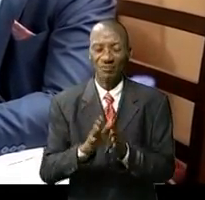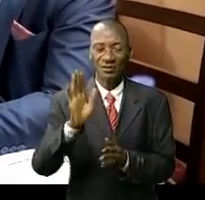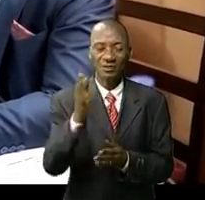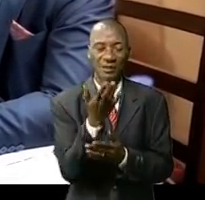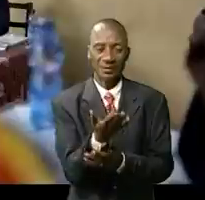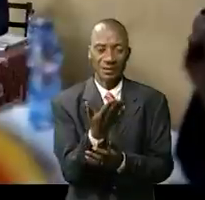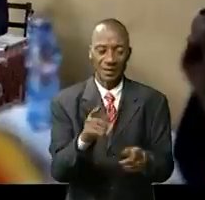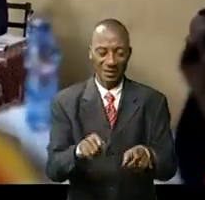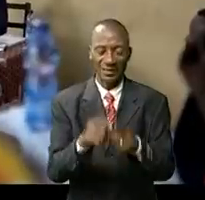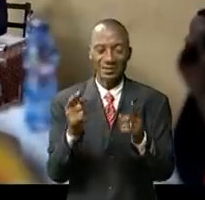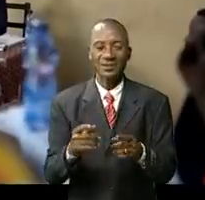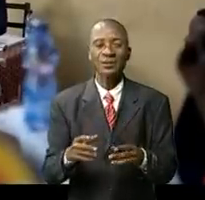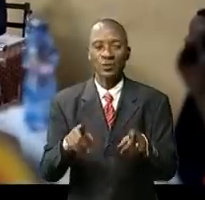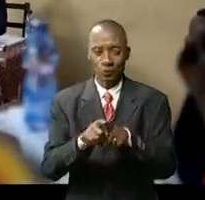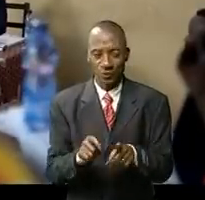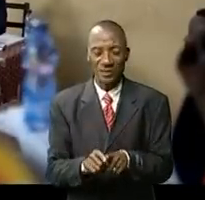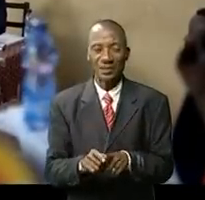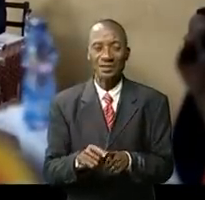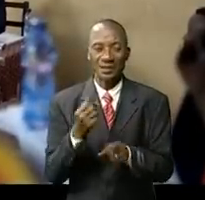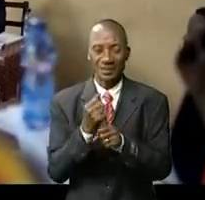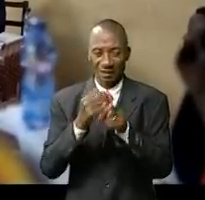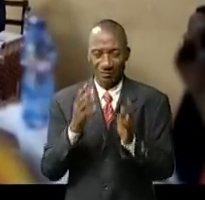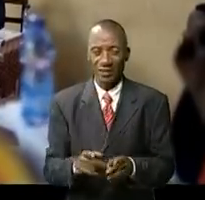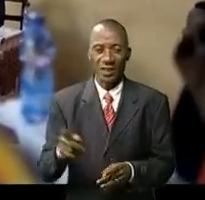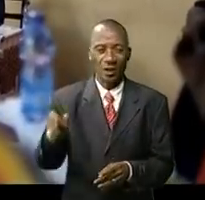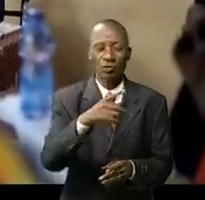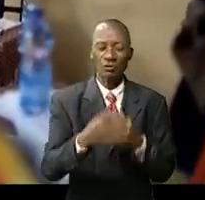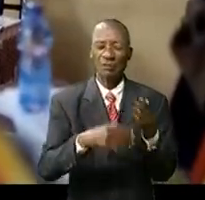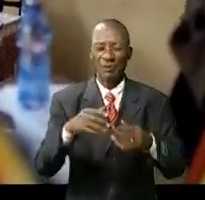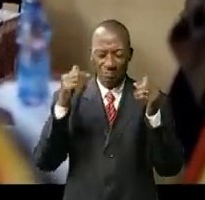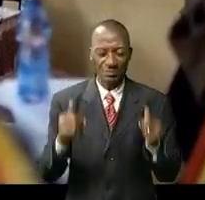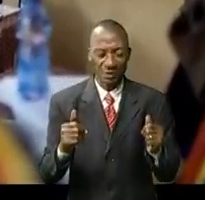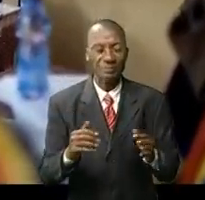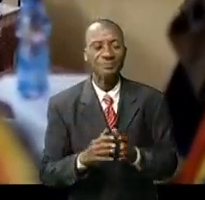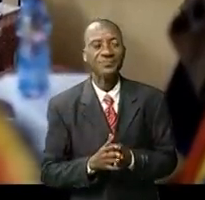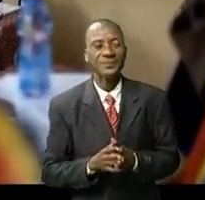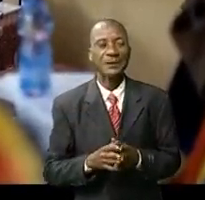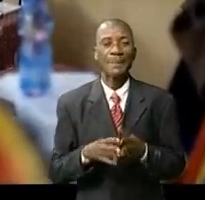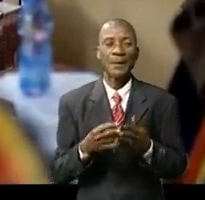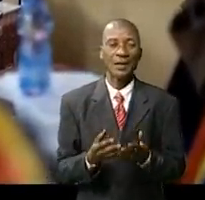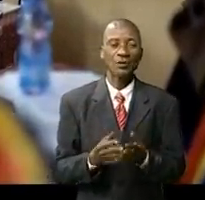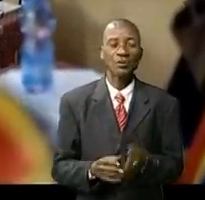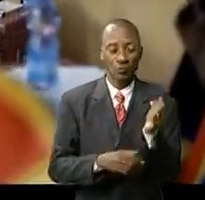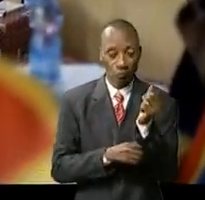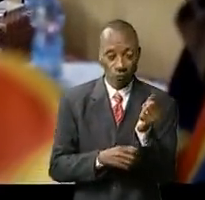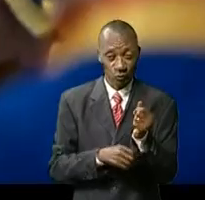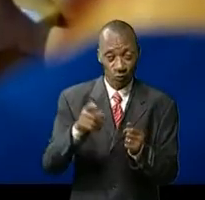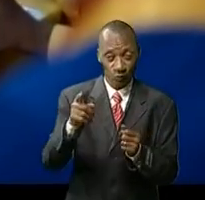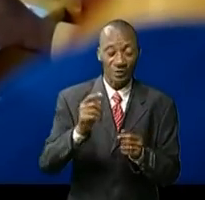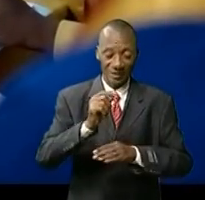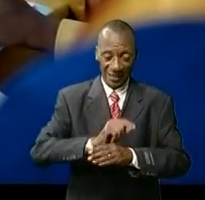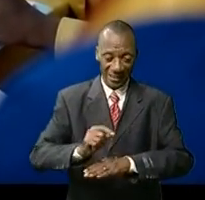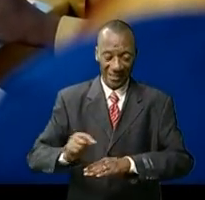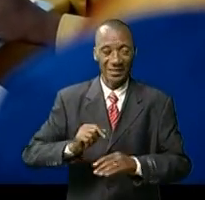des gestionnaires n'influent en aucun cas sur les leviers d'endettement. Le promoteur de la thèse a souligné la particularité de